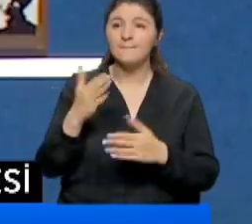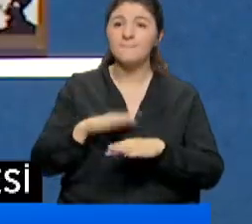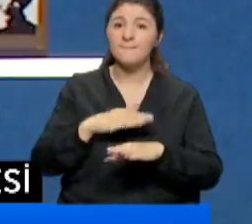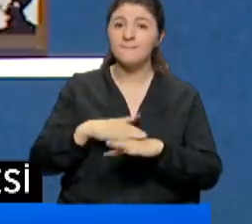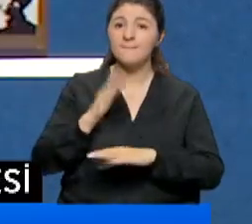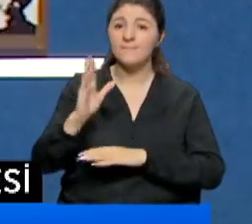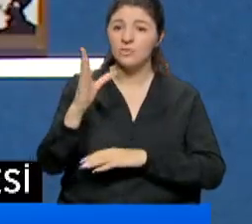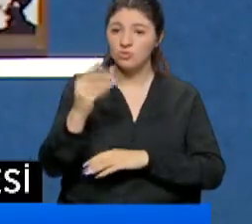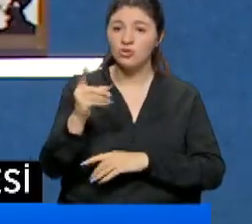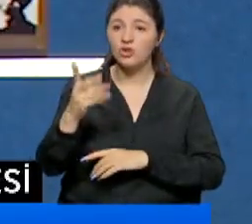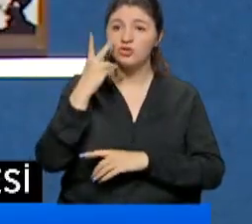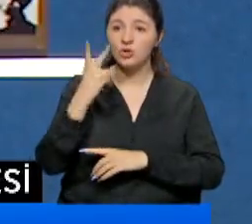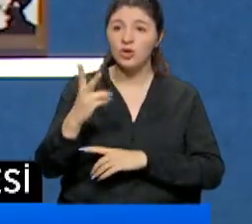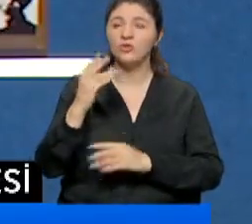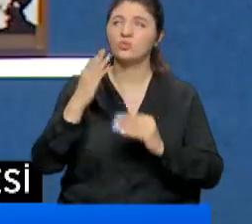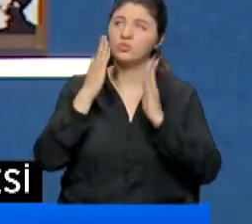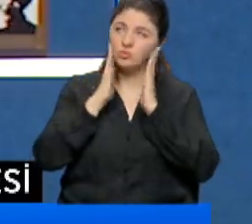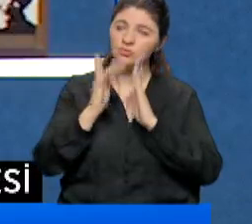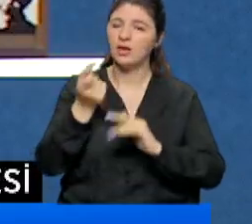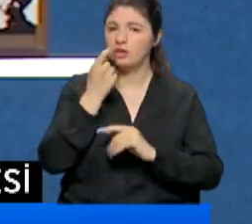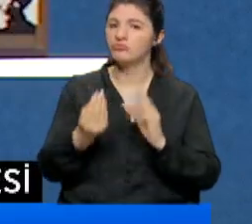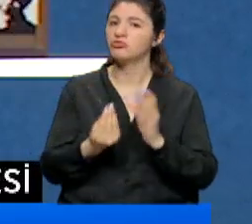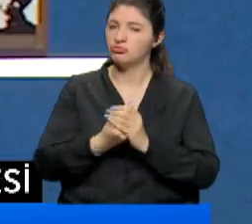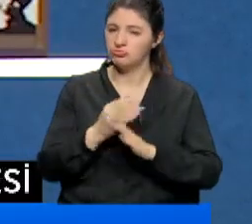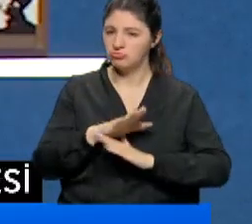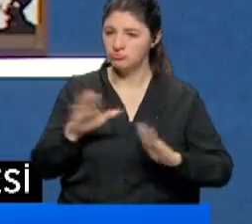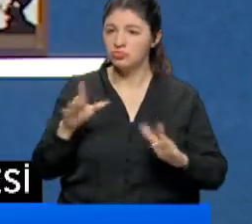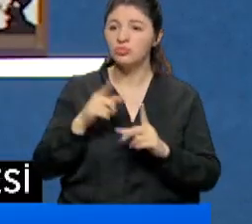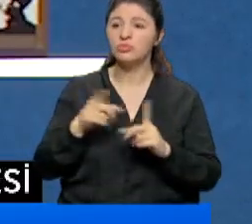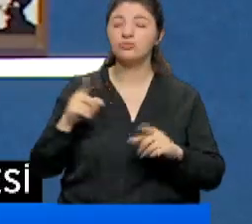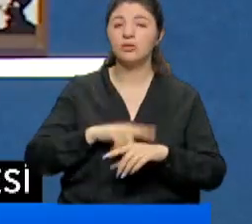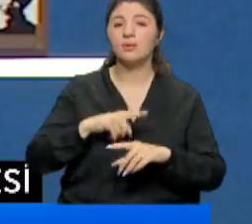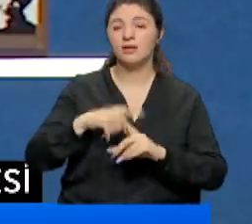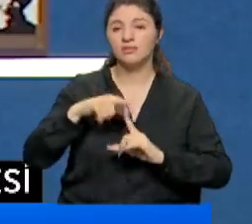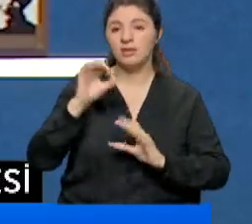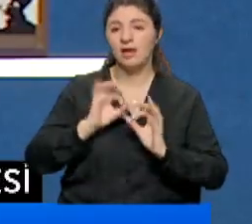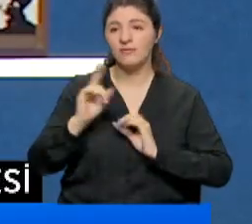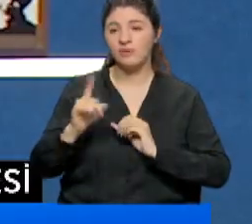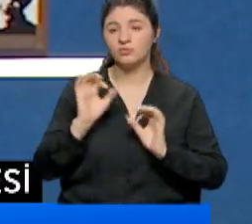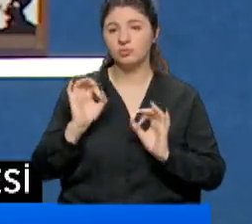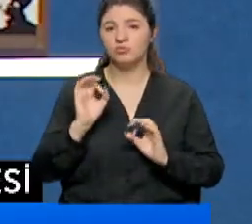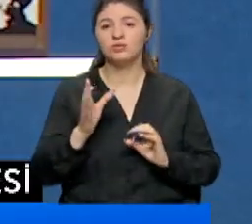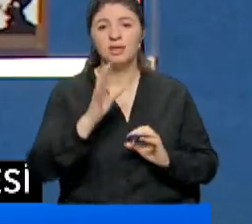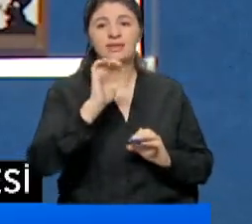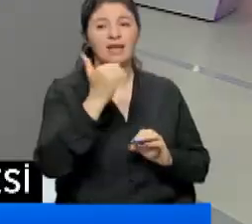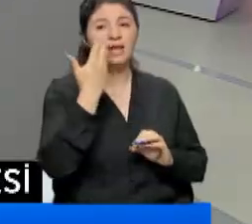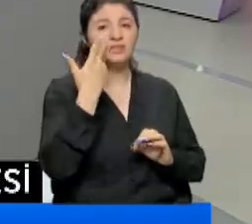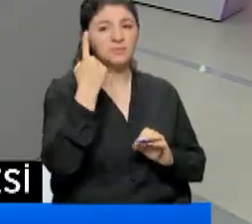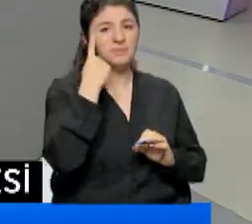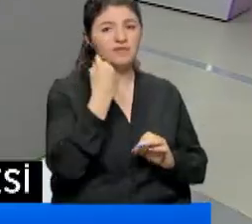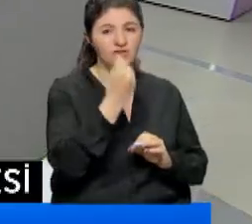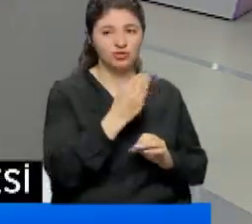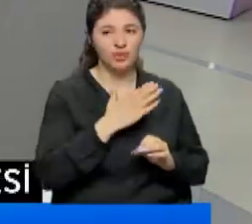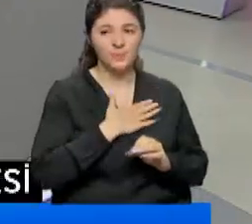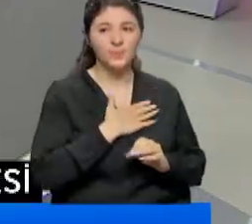yavaş ilerleyici gidiyorsa ona yönelik çok şükür bir ilacımız açıktı uzun vadeli tedavileriniz mümkün siz değerli izleyenler ve bir